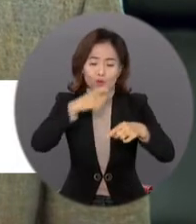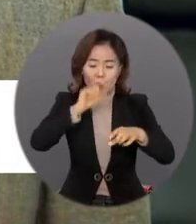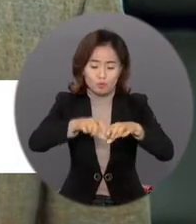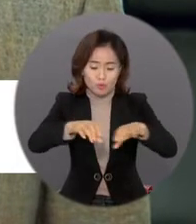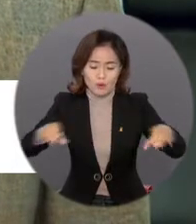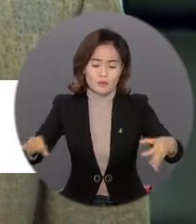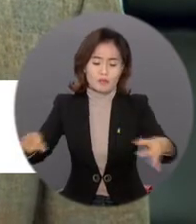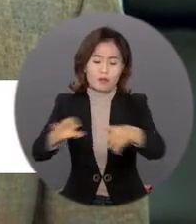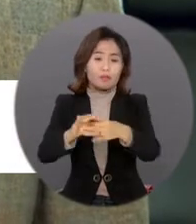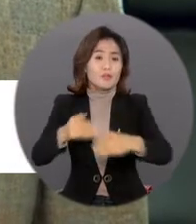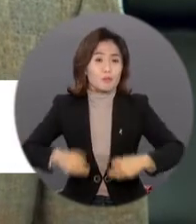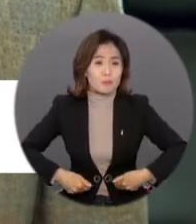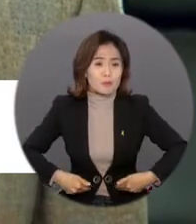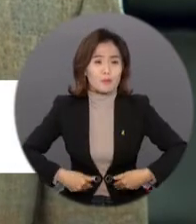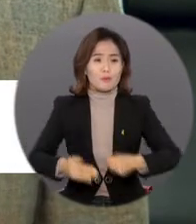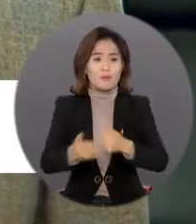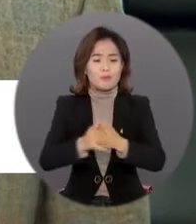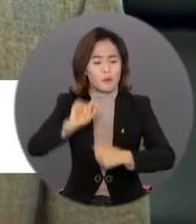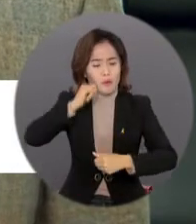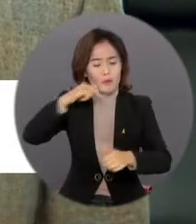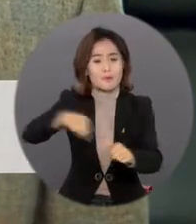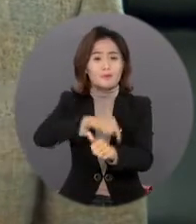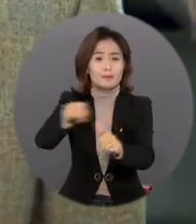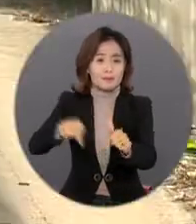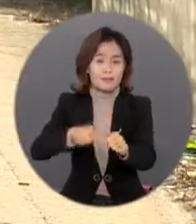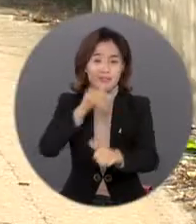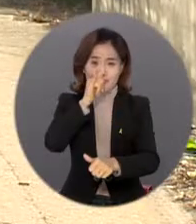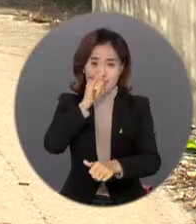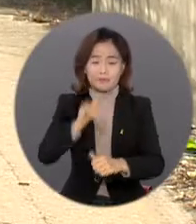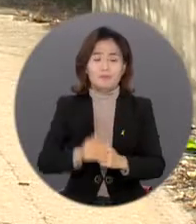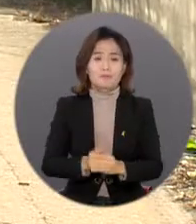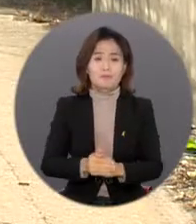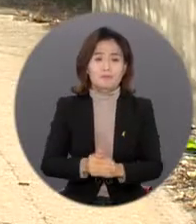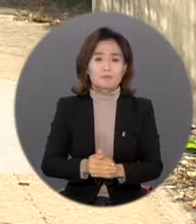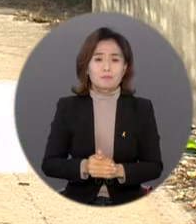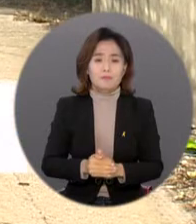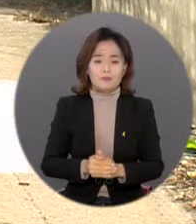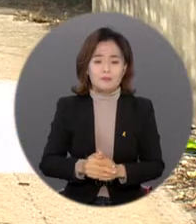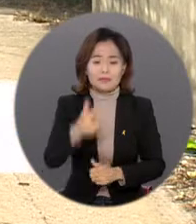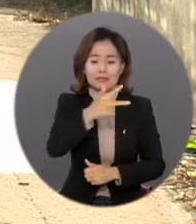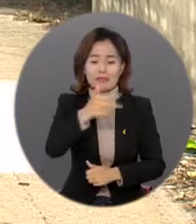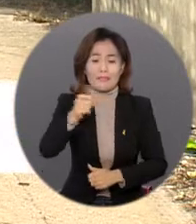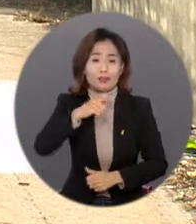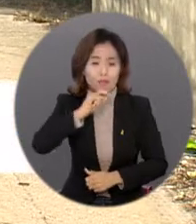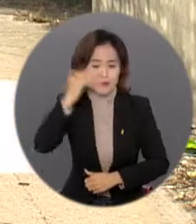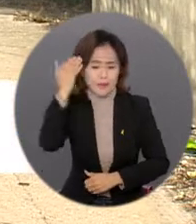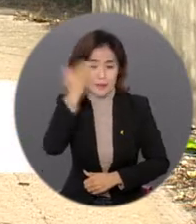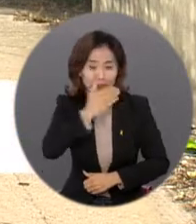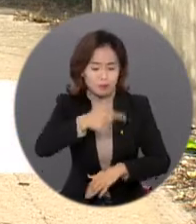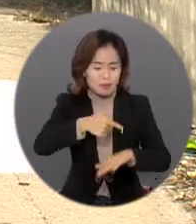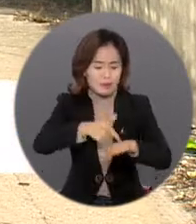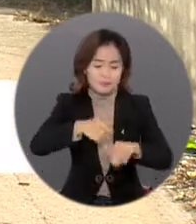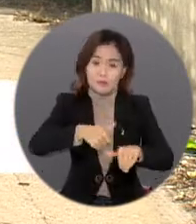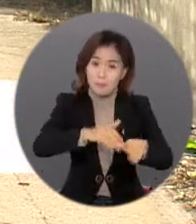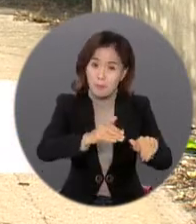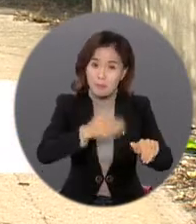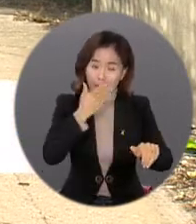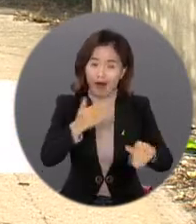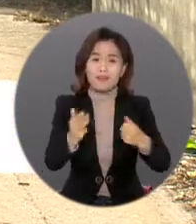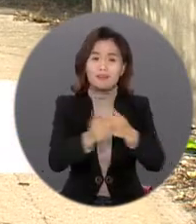가야 됩니다. 그래서 이런 어려운 상황이었습니다. 장흥의 물을 깨끗한 물을 강진으로 빨리 보내주게